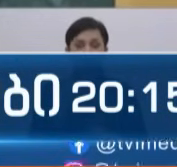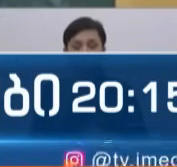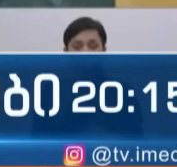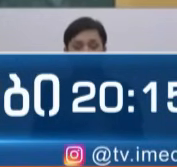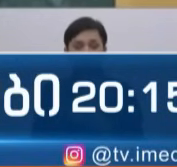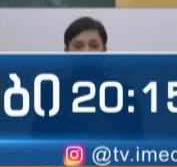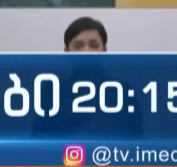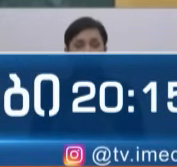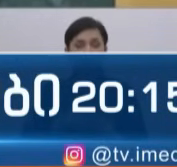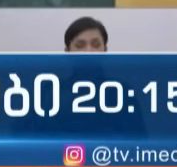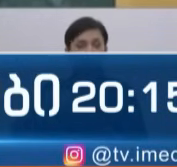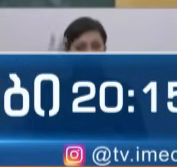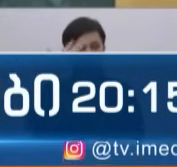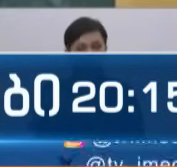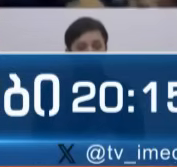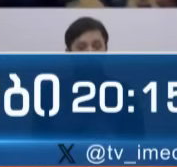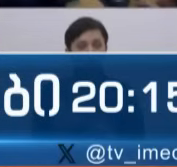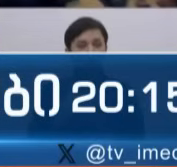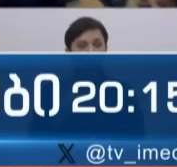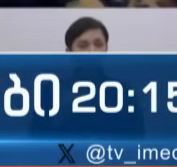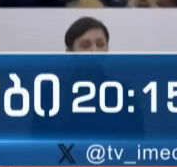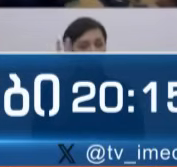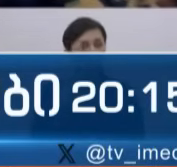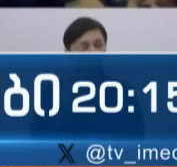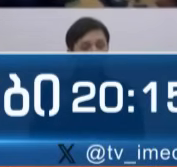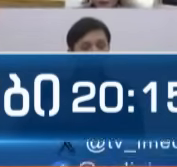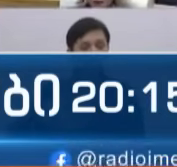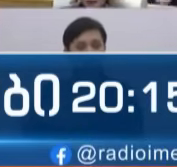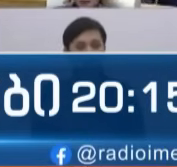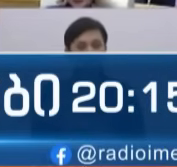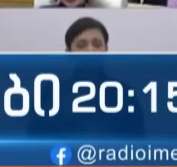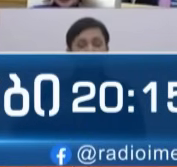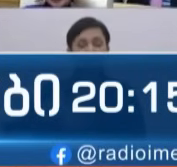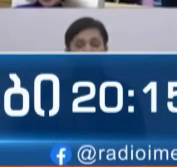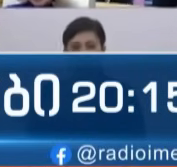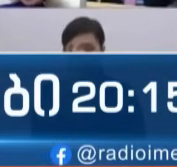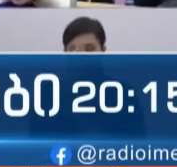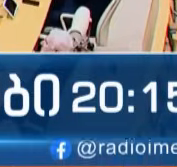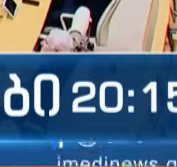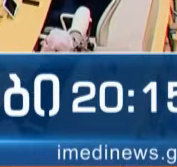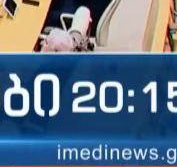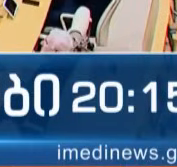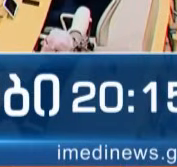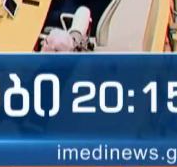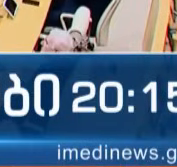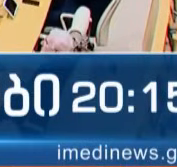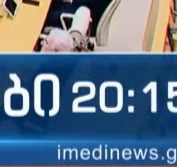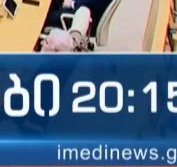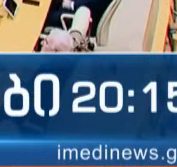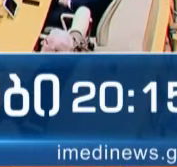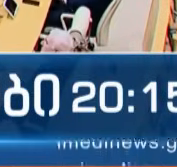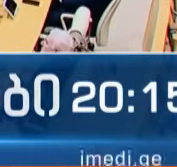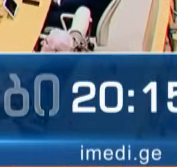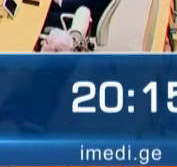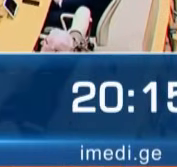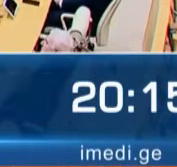სიღარიბე. ეს არის ქართული ოცნება, ასეთია ჩვენი ოცნების საქართველო. Ოცნების საქართველოს შენებას ირაკლი კობახიძე ახლა უკვე